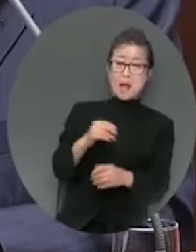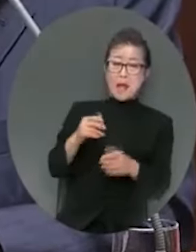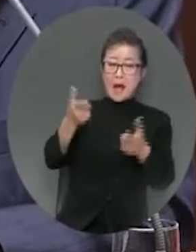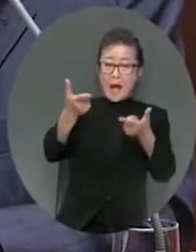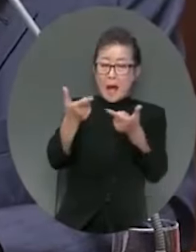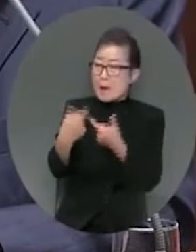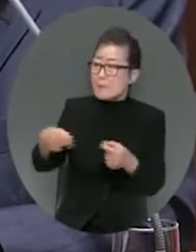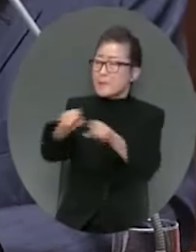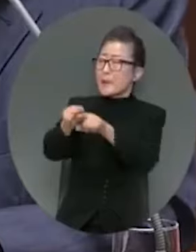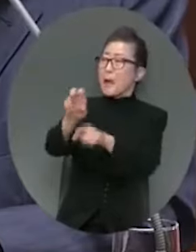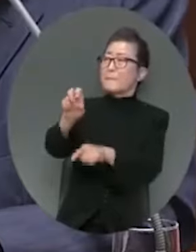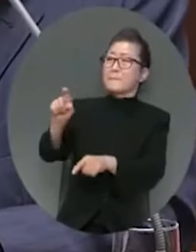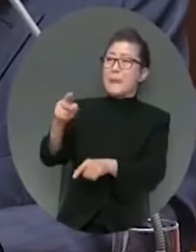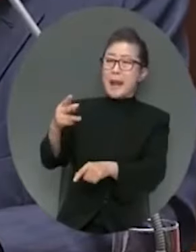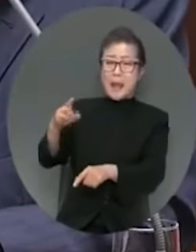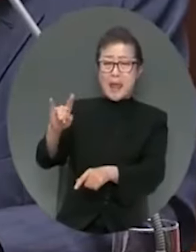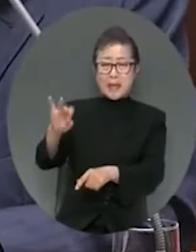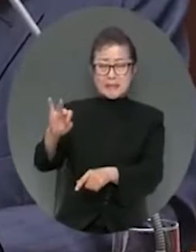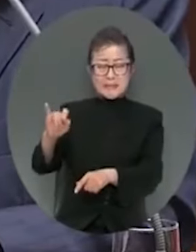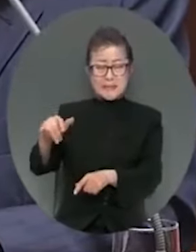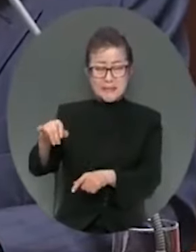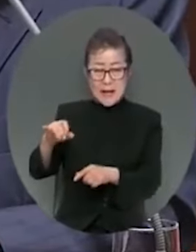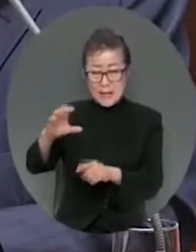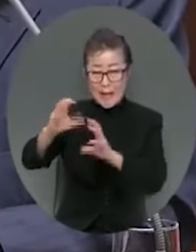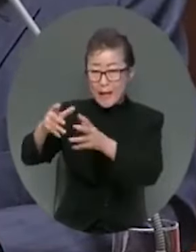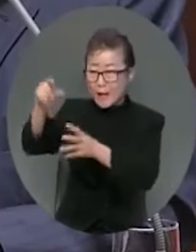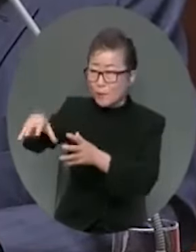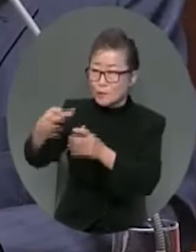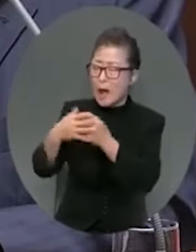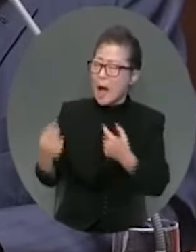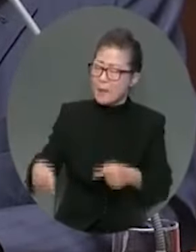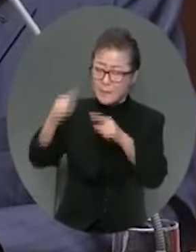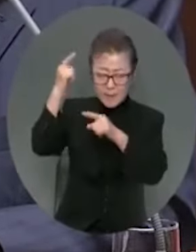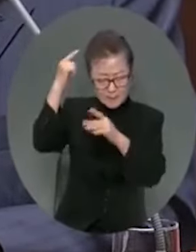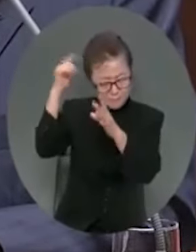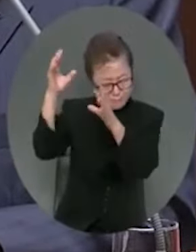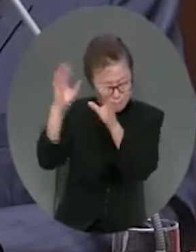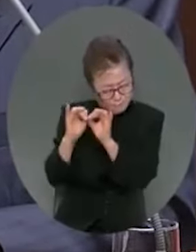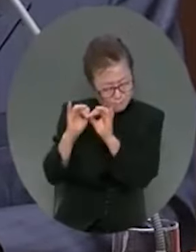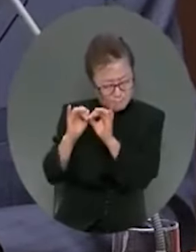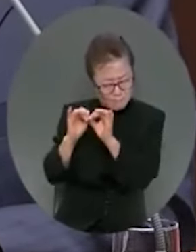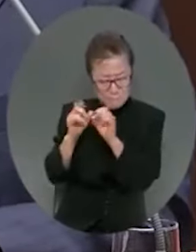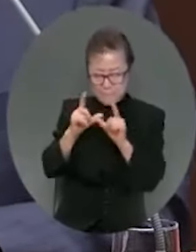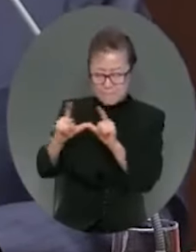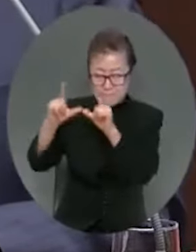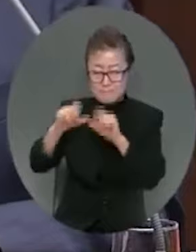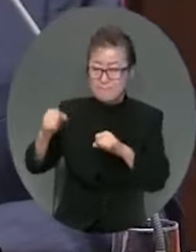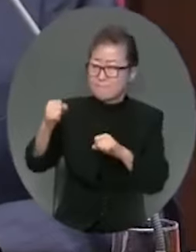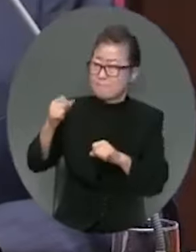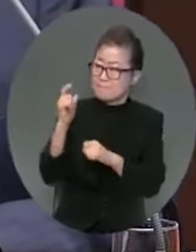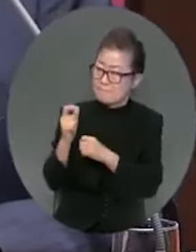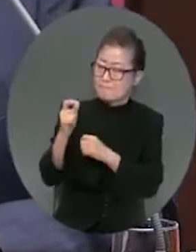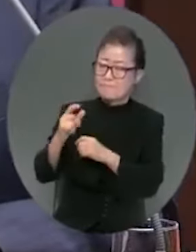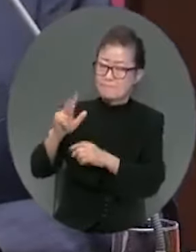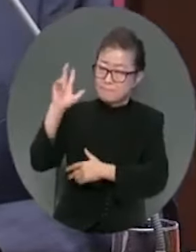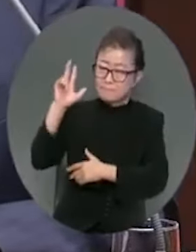외환위기 극복하기 위해서 노력했던 거 지금도 생생하게 기억하고 있습니다. 제가 왜 변합니까? 왜 변해야 됩니까?